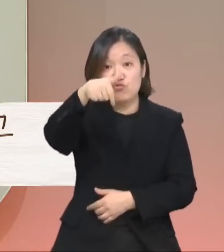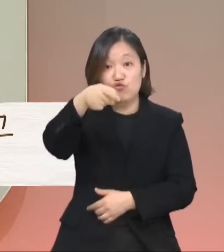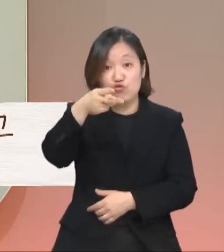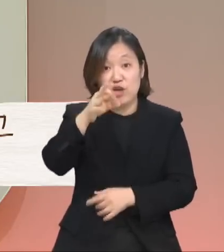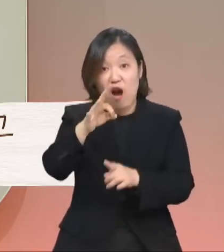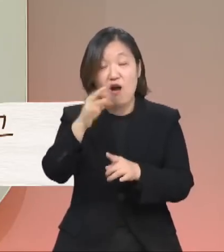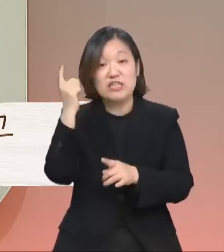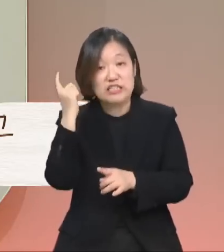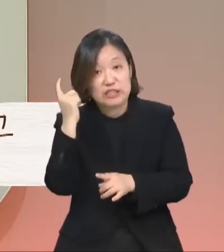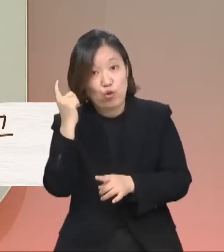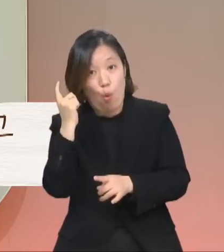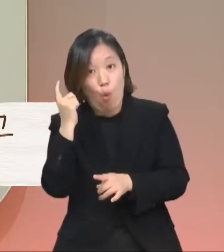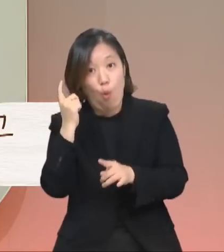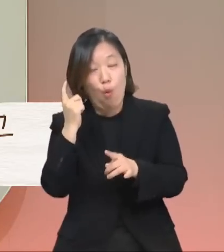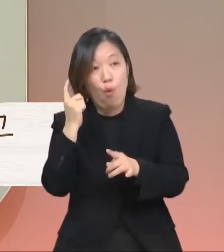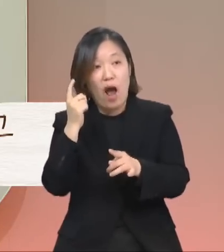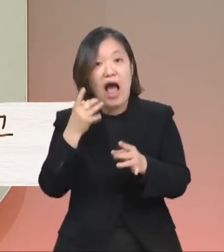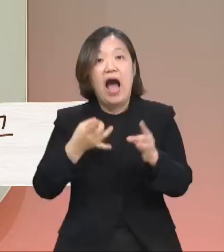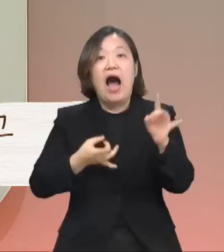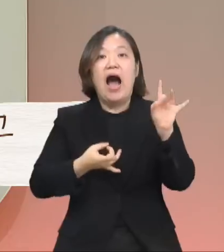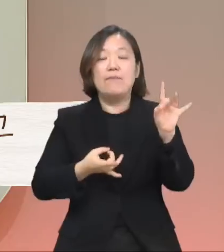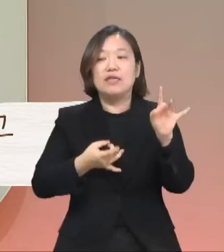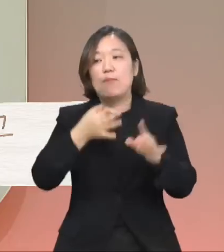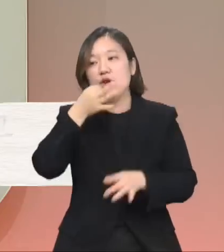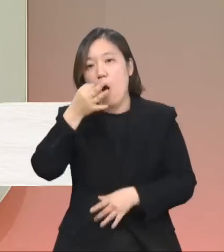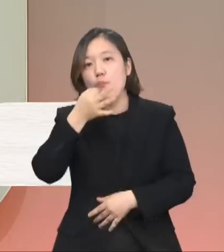염불도 병행하였습니다 저는